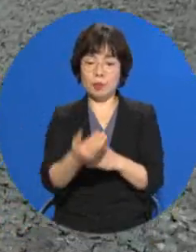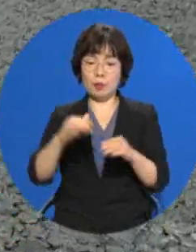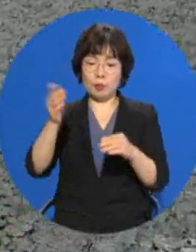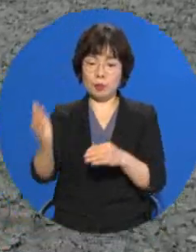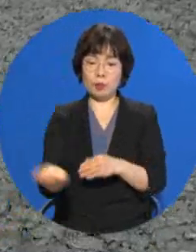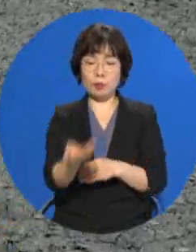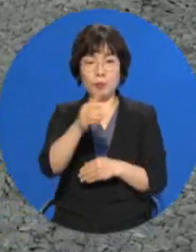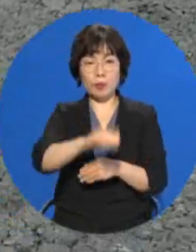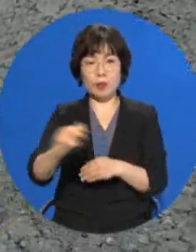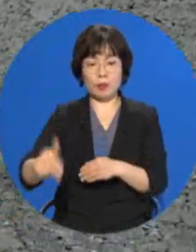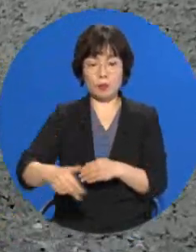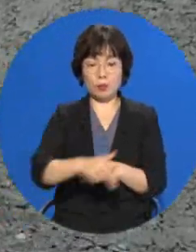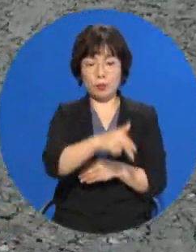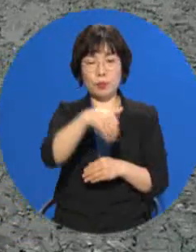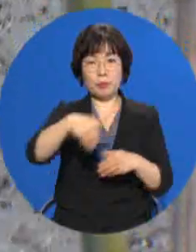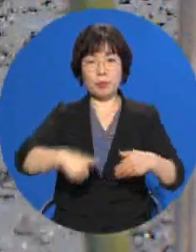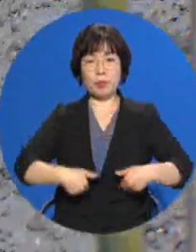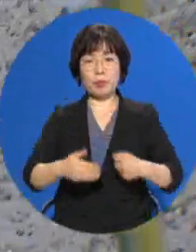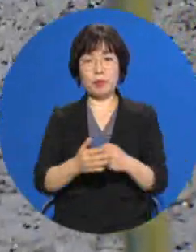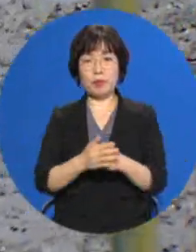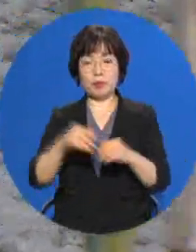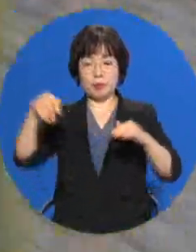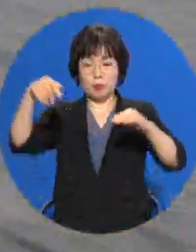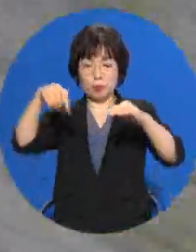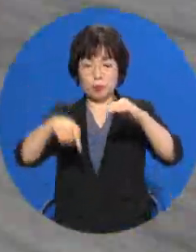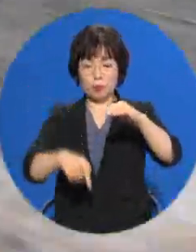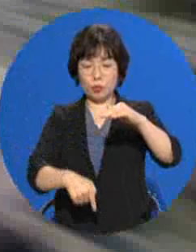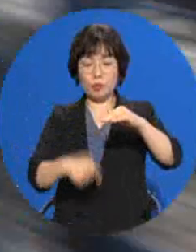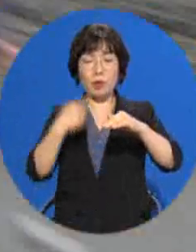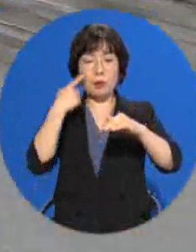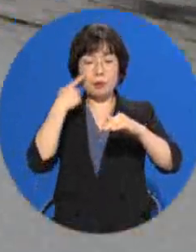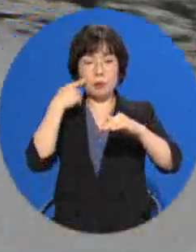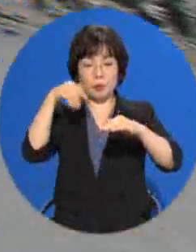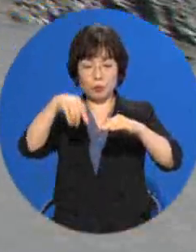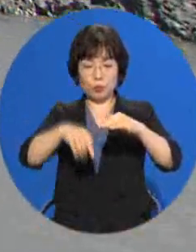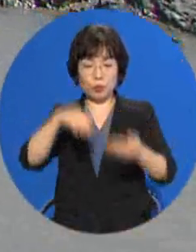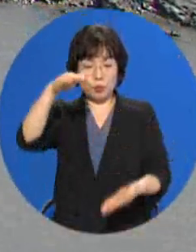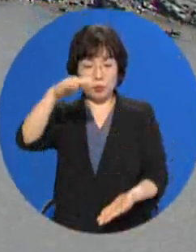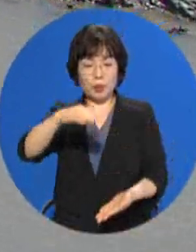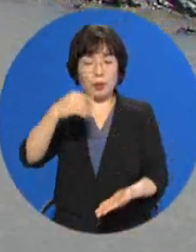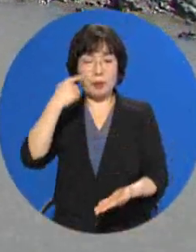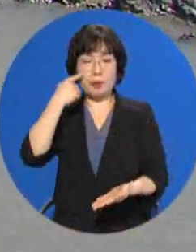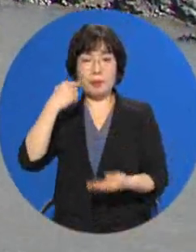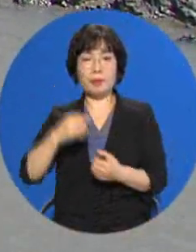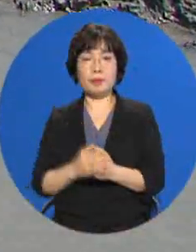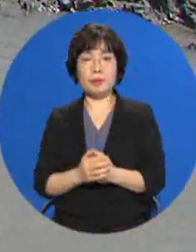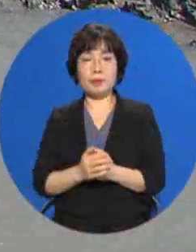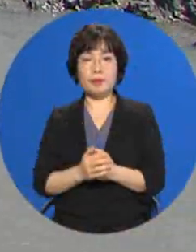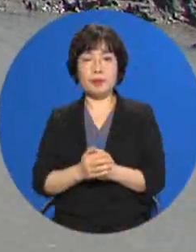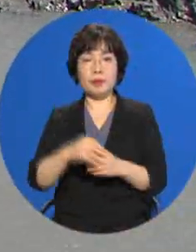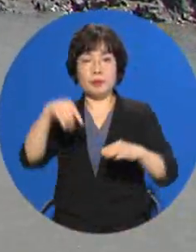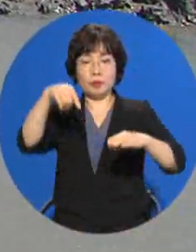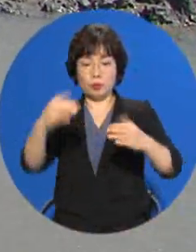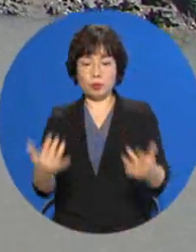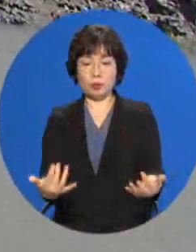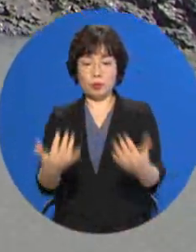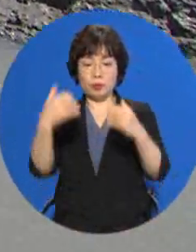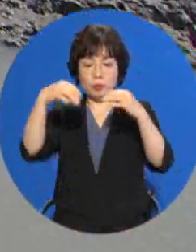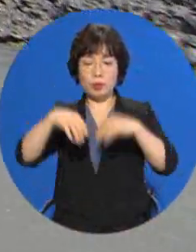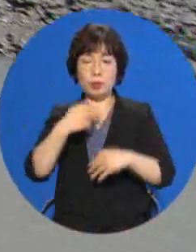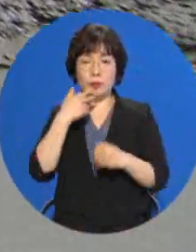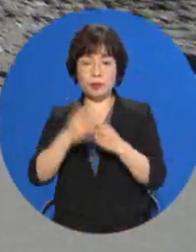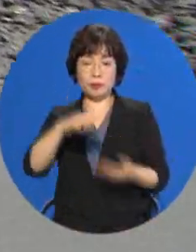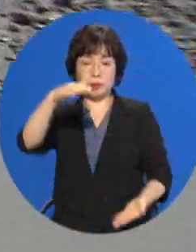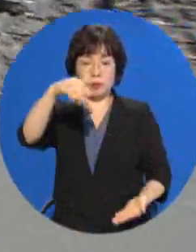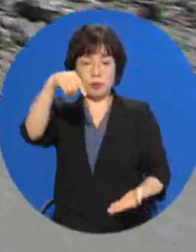고랑을 몇 개 지나야 되는데요. 실제로 수심이 얼마나 깊은지 제가 직접 들어와 봤습니다. 완전대가 아닌데도 불구하고